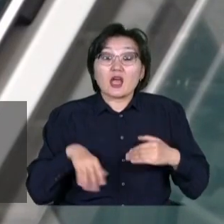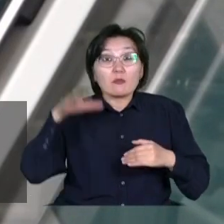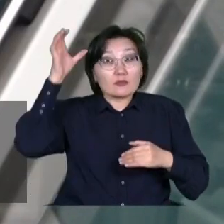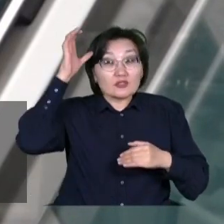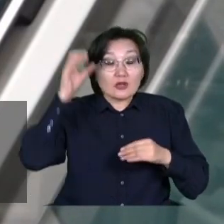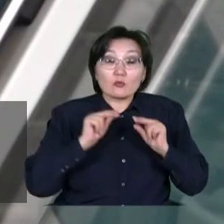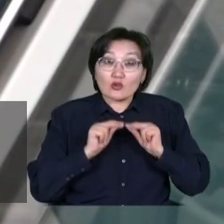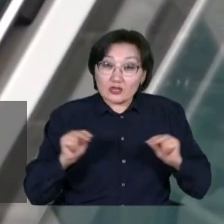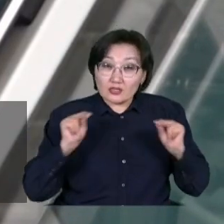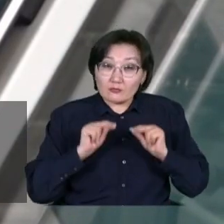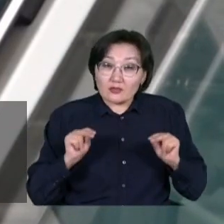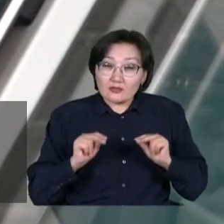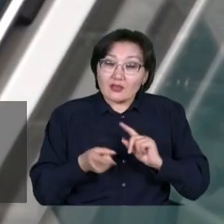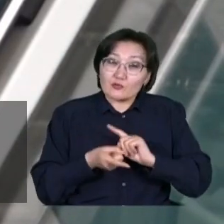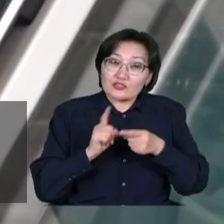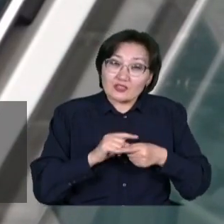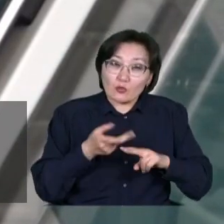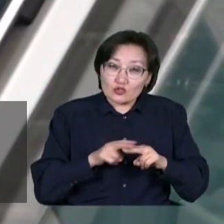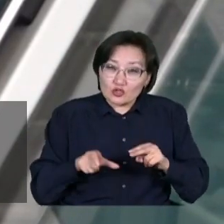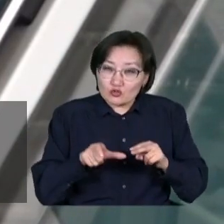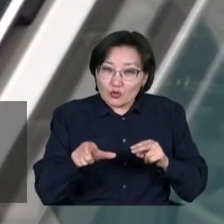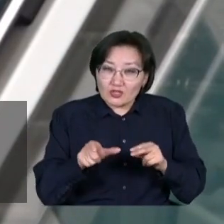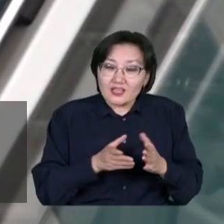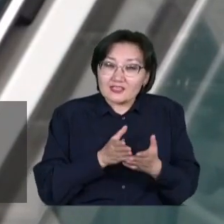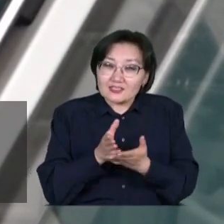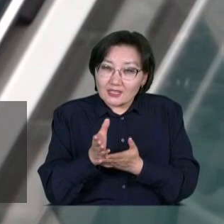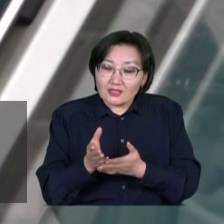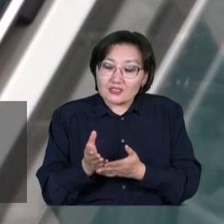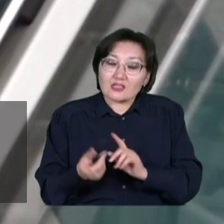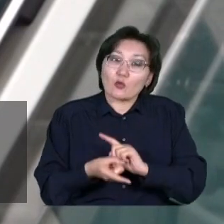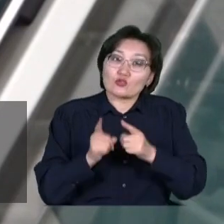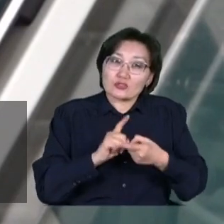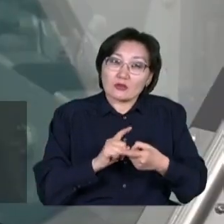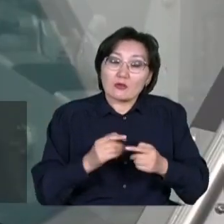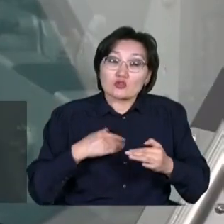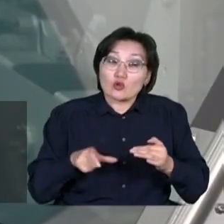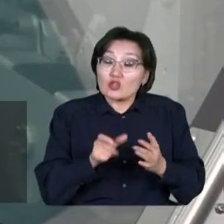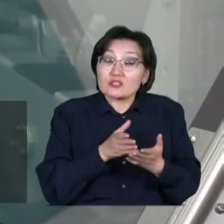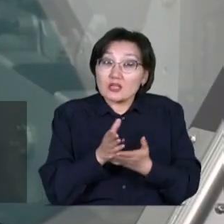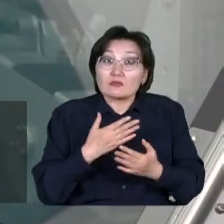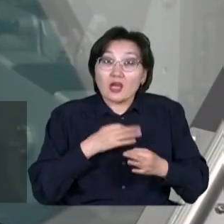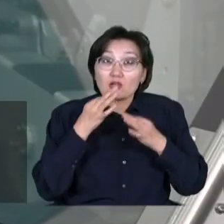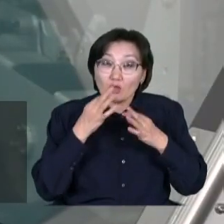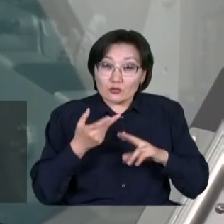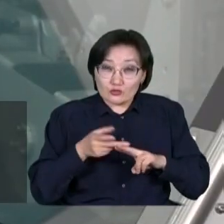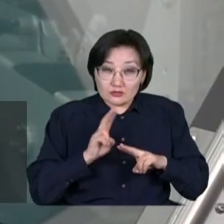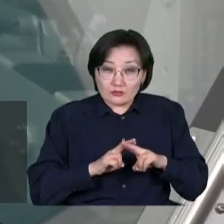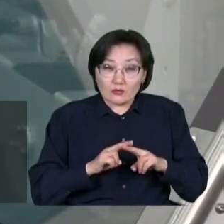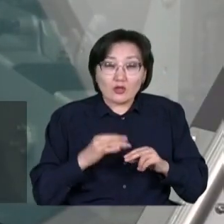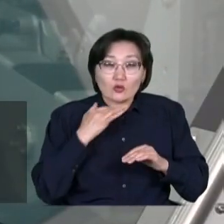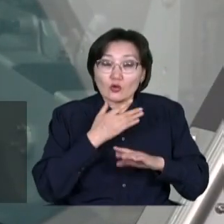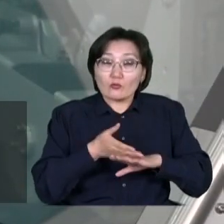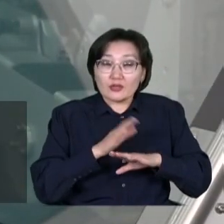Сол мұғалімдікті тастадым да осы жол саласына келдім. Жол саласы маған өткен ұнады өзіме. Көбісі жаңағы ауыр жұмыс